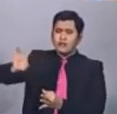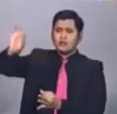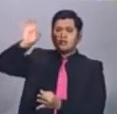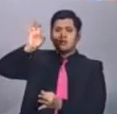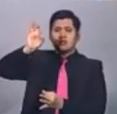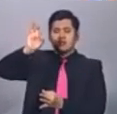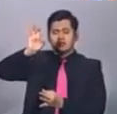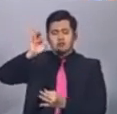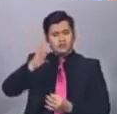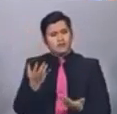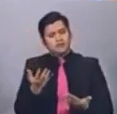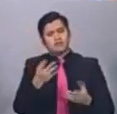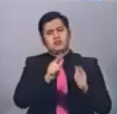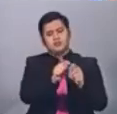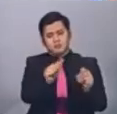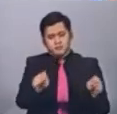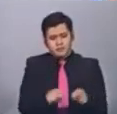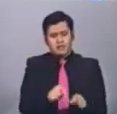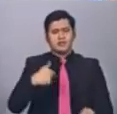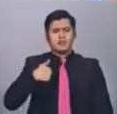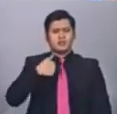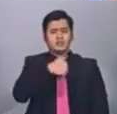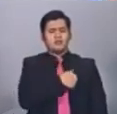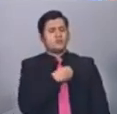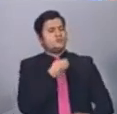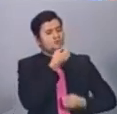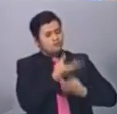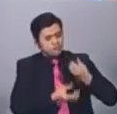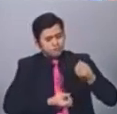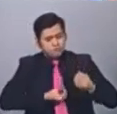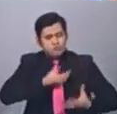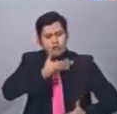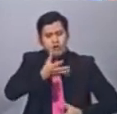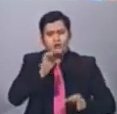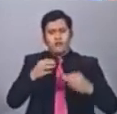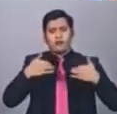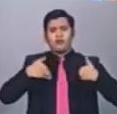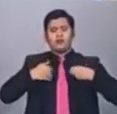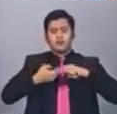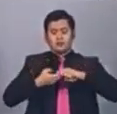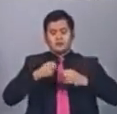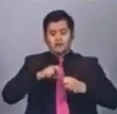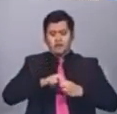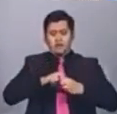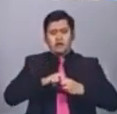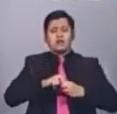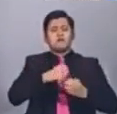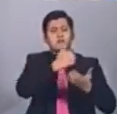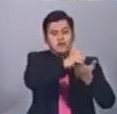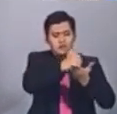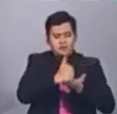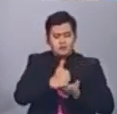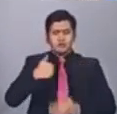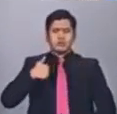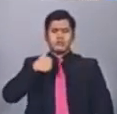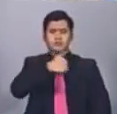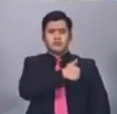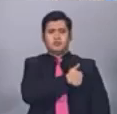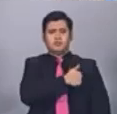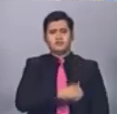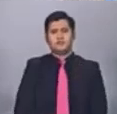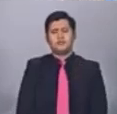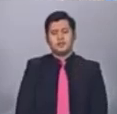segala kesulitan, masalah, dan beliau adalah orang pertama yang akan membantu kami. Sebagai anak